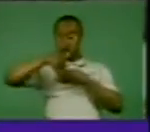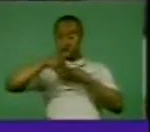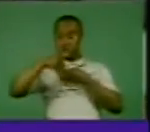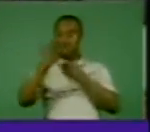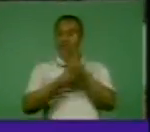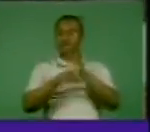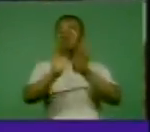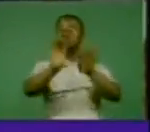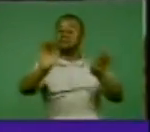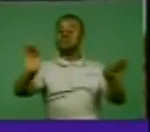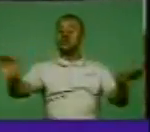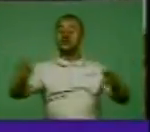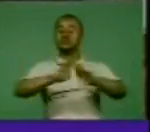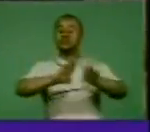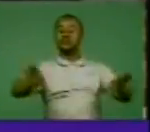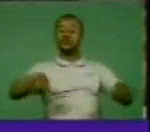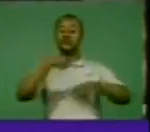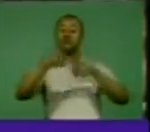Mtulie tuendelee na zoezi.